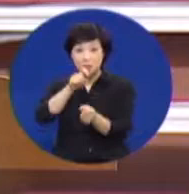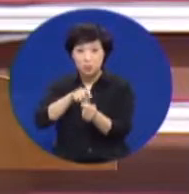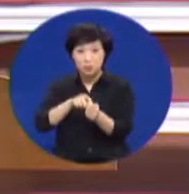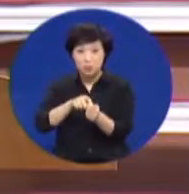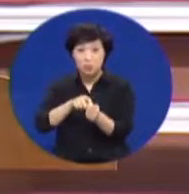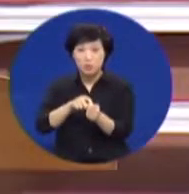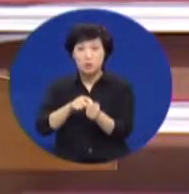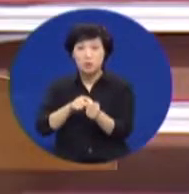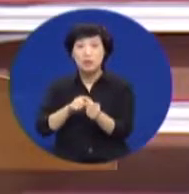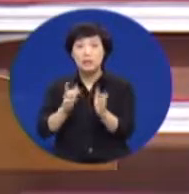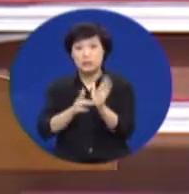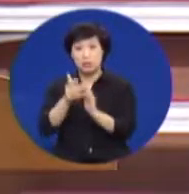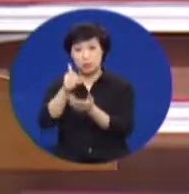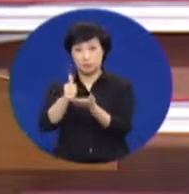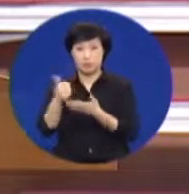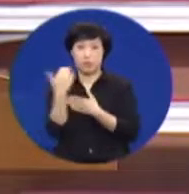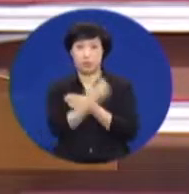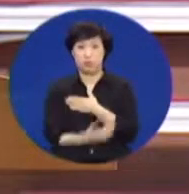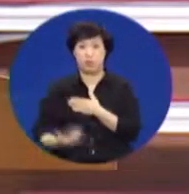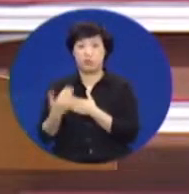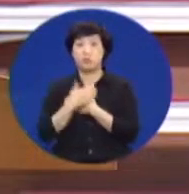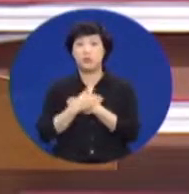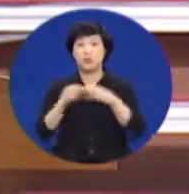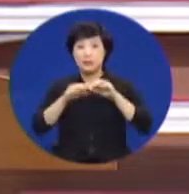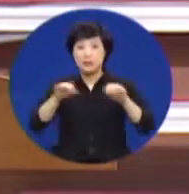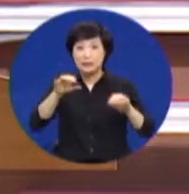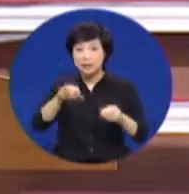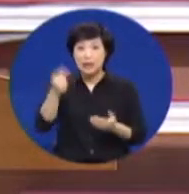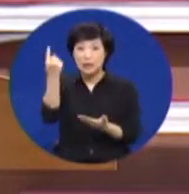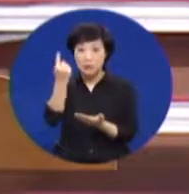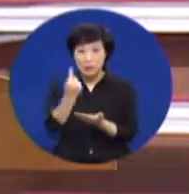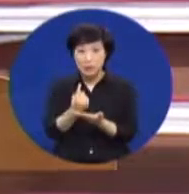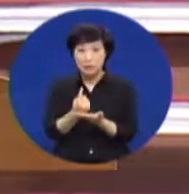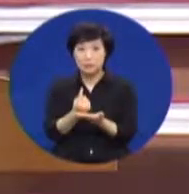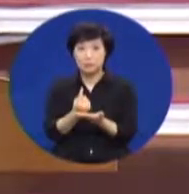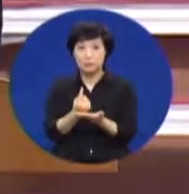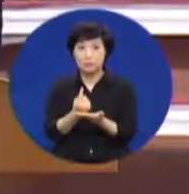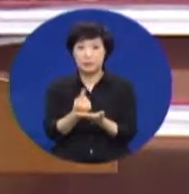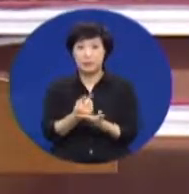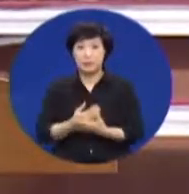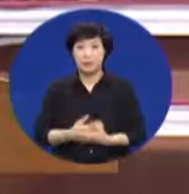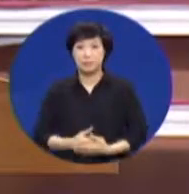주려고 육신을 입고 이 땅에 왔습니다.